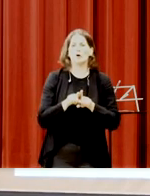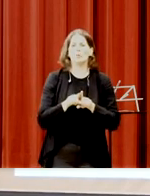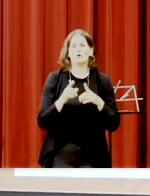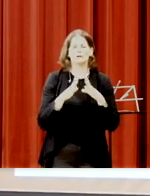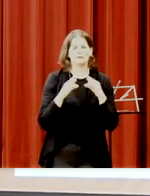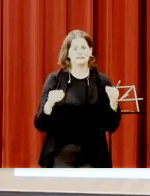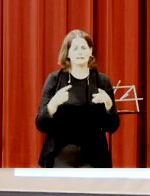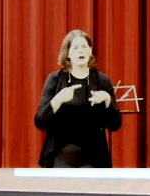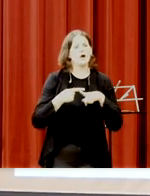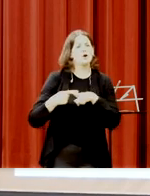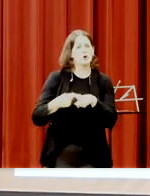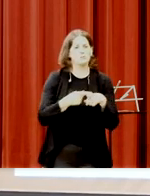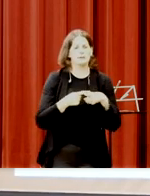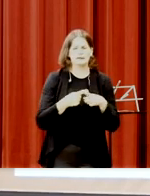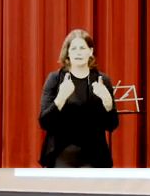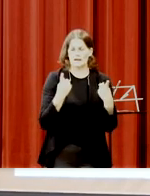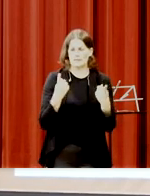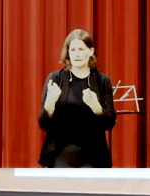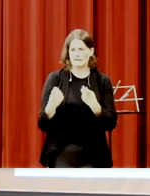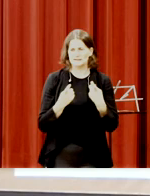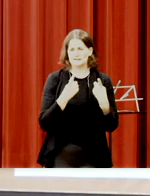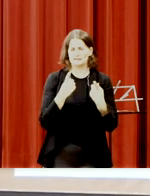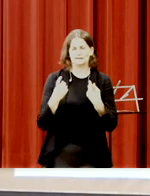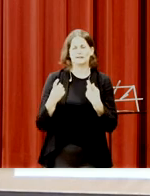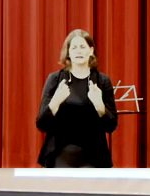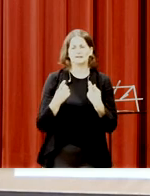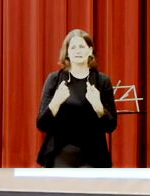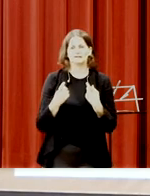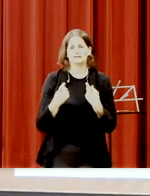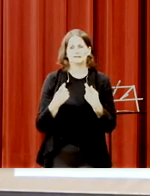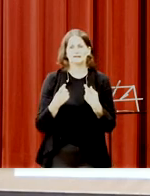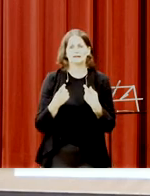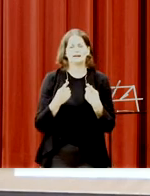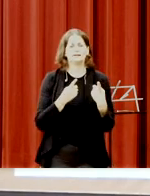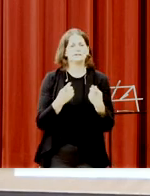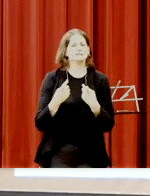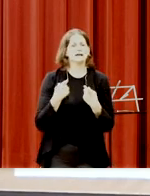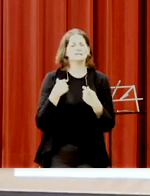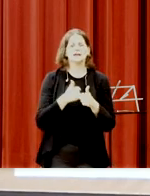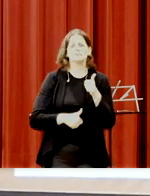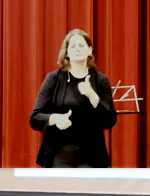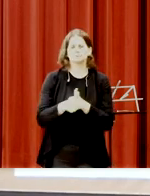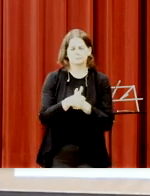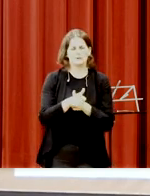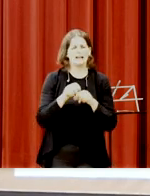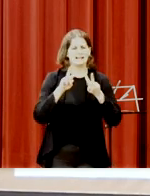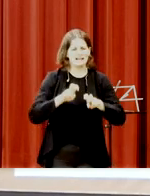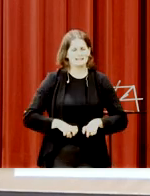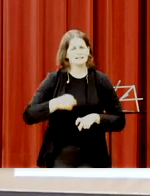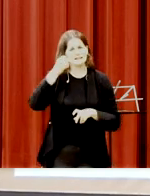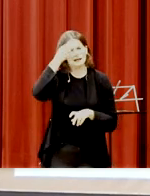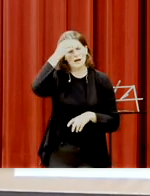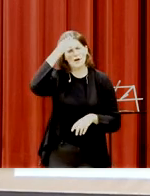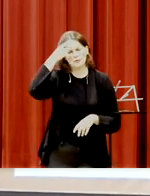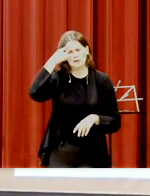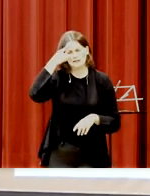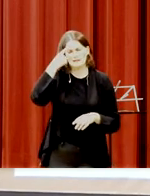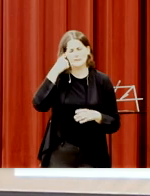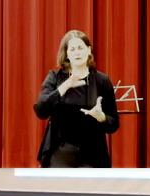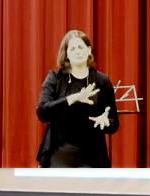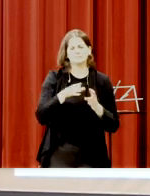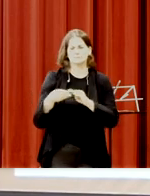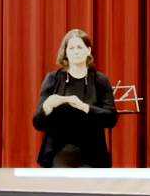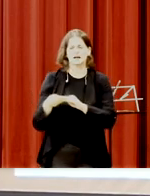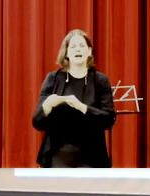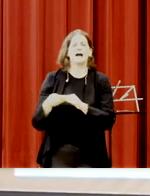el coneixement al servei de la solució. Volem ser aquesta palanca de canvi, perquè si al final volem